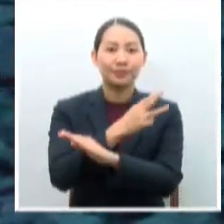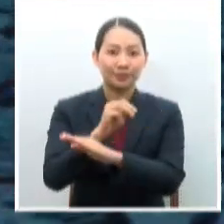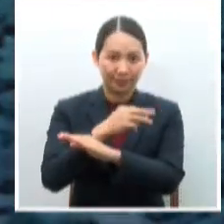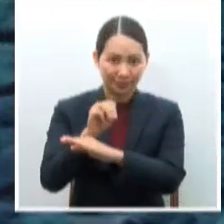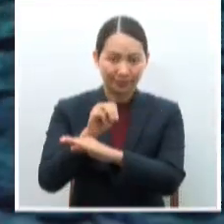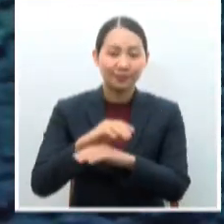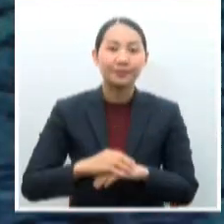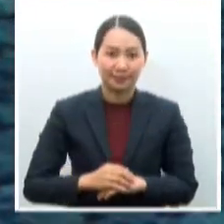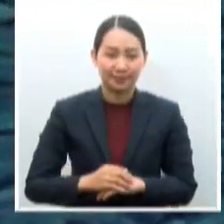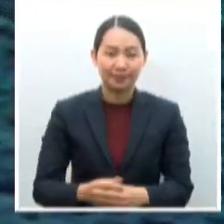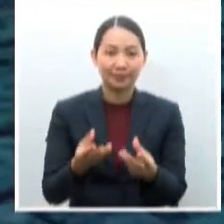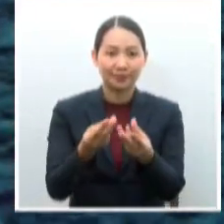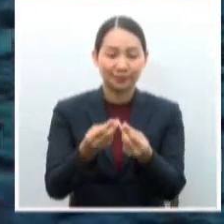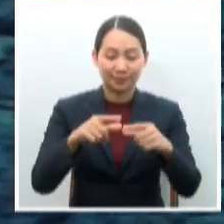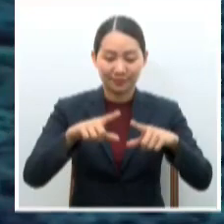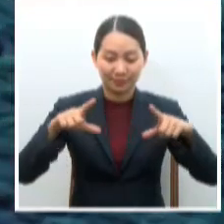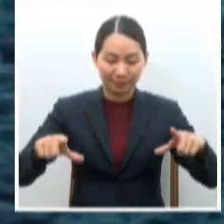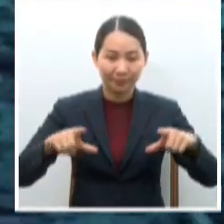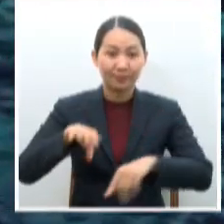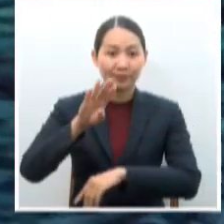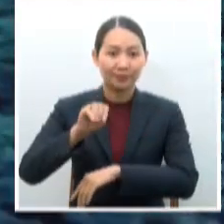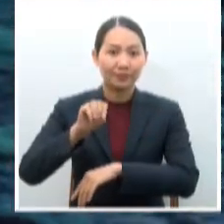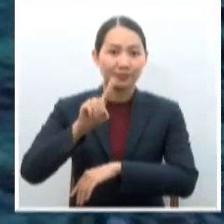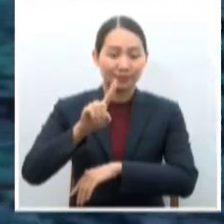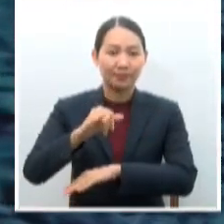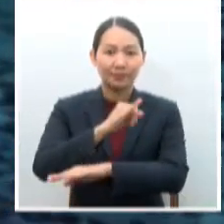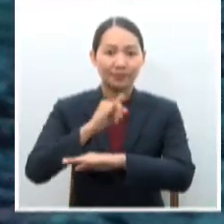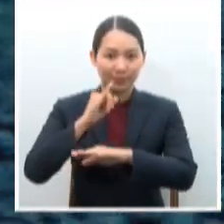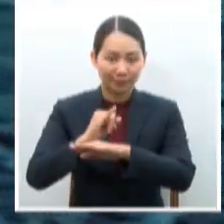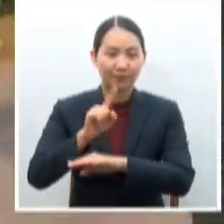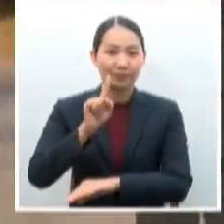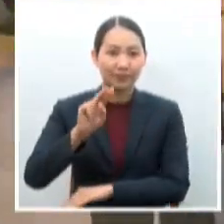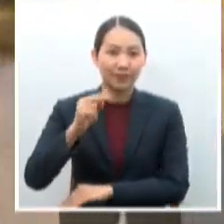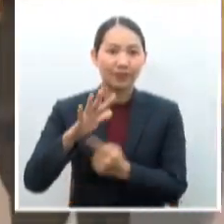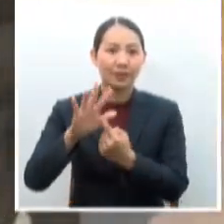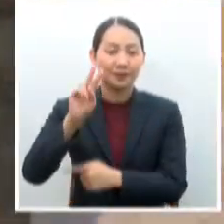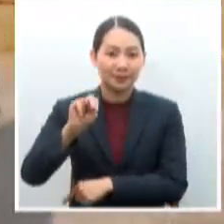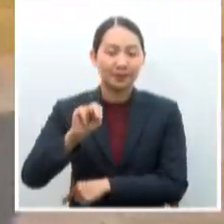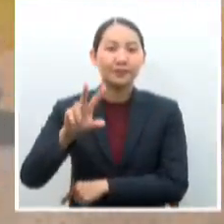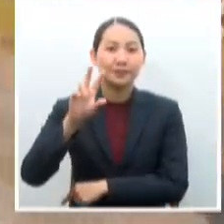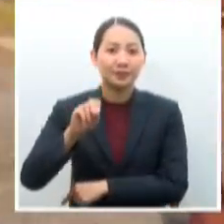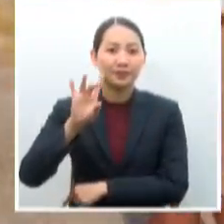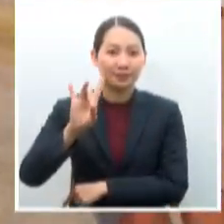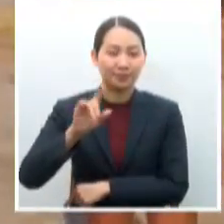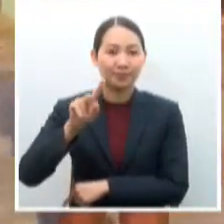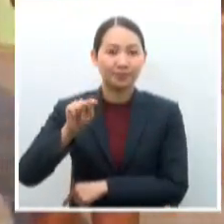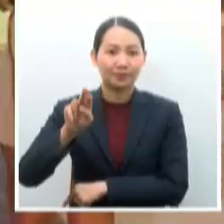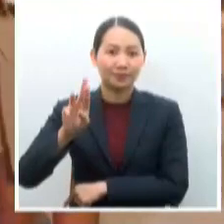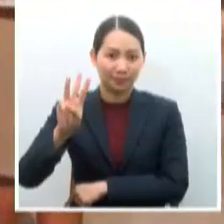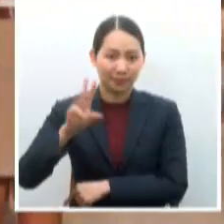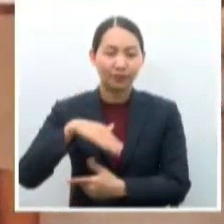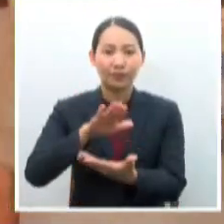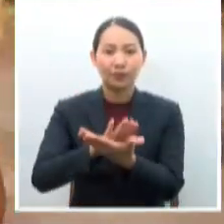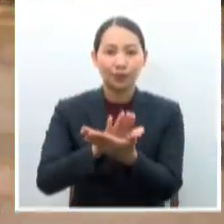มีพื้นที่ทั้งหมด41ไร่1งาน38ตารางวา เป็นโรงเรียนมัธยมศึกษาขนาดกล